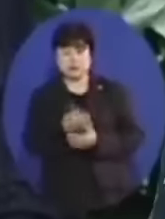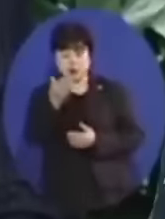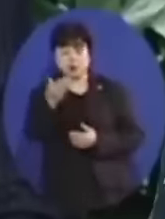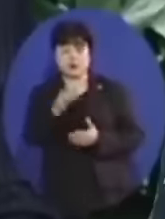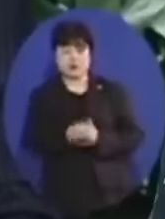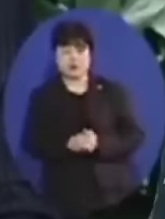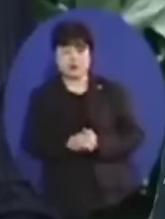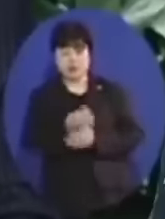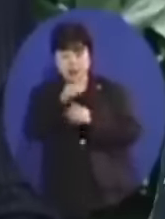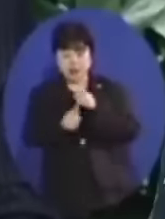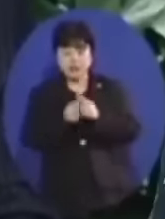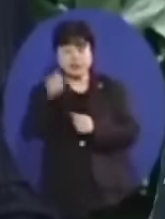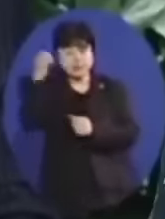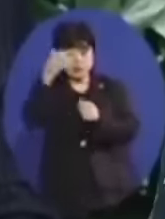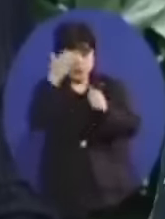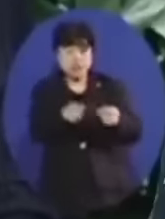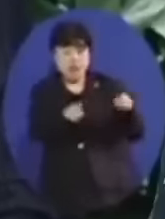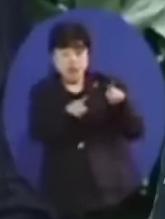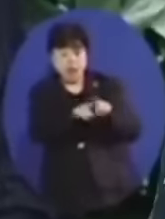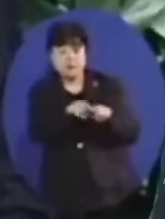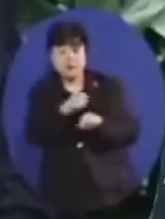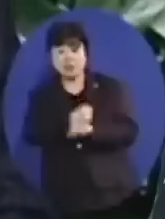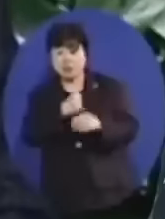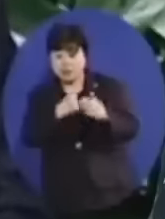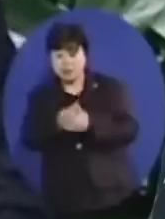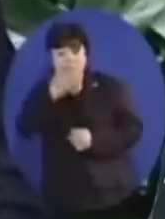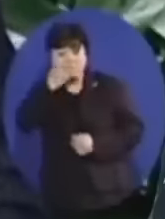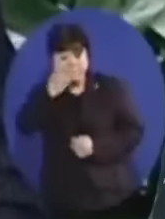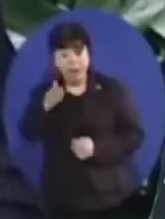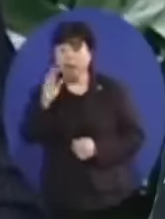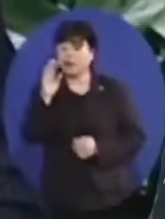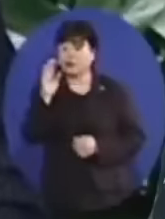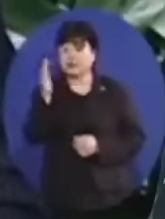여러분에게는 하나님 성령이 같이 계심으로 할 수 있습니다.